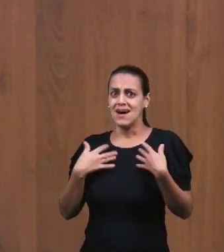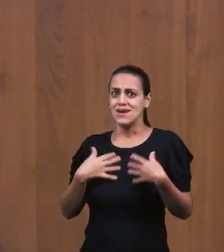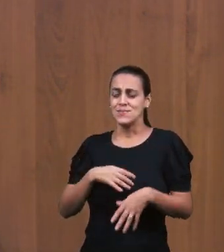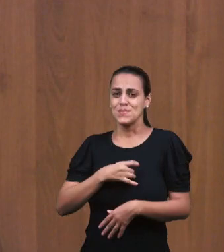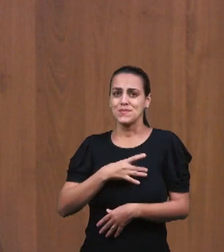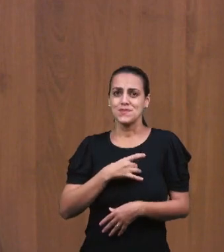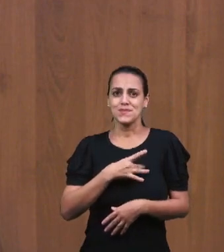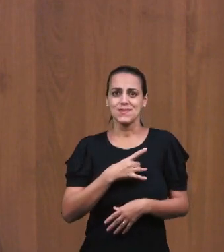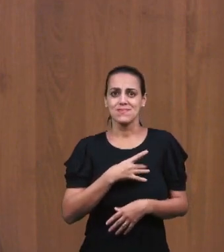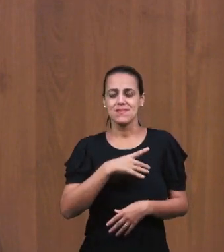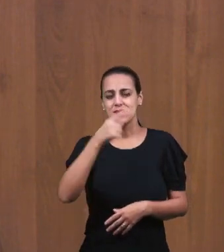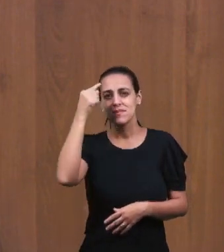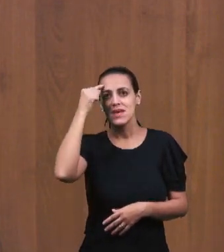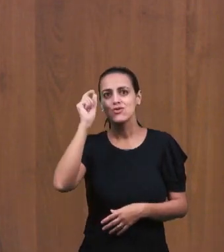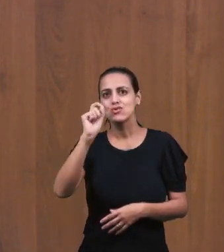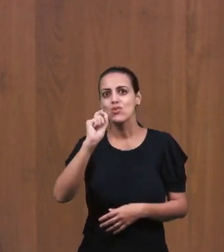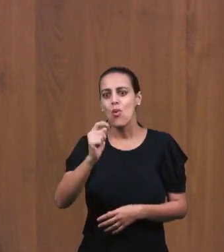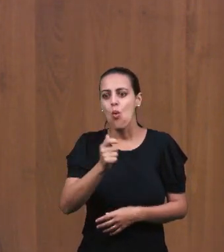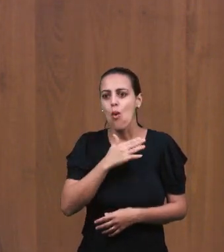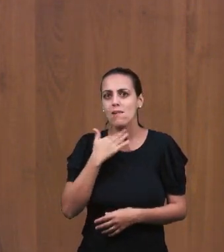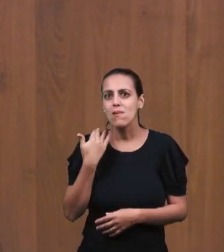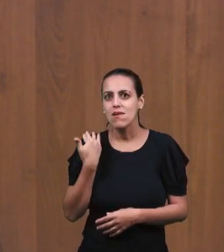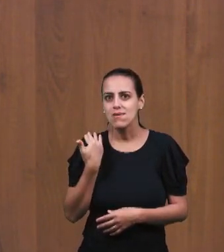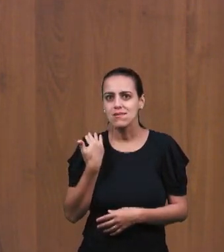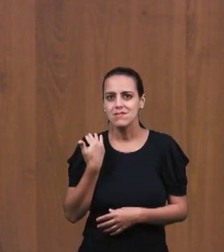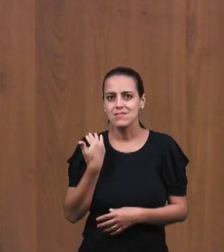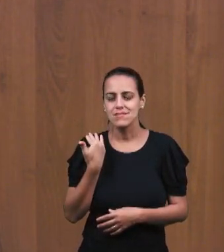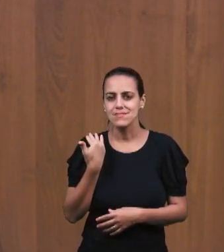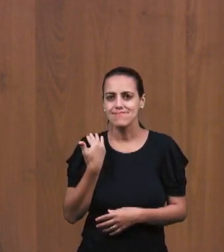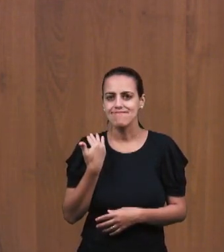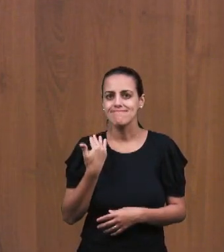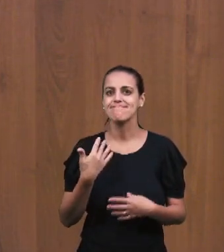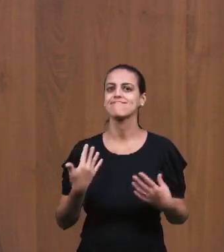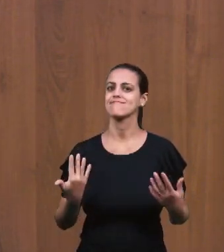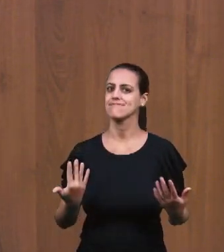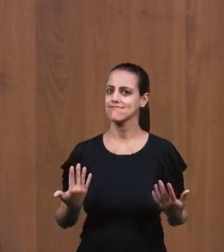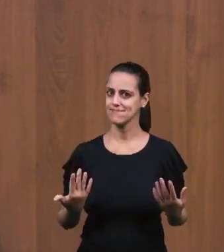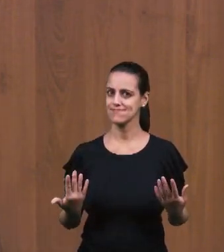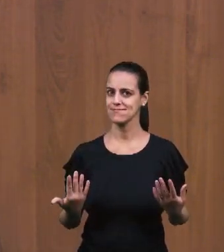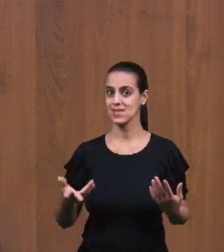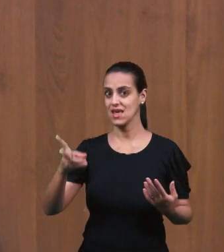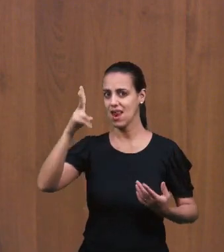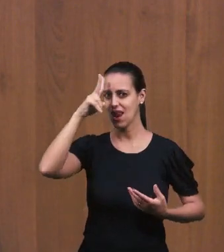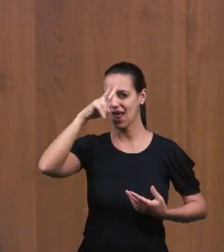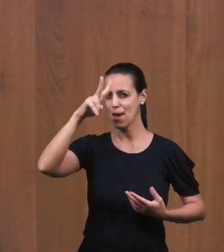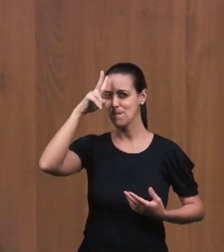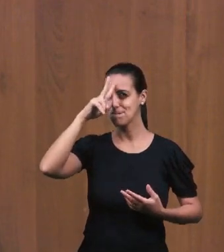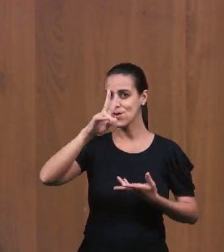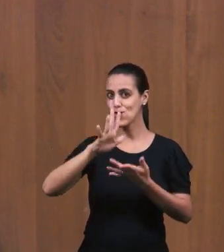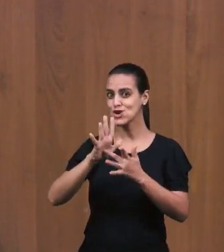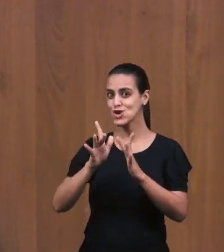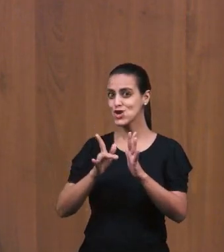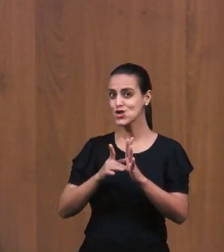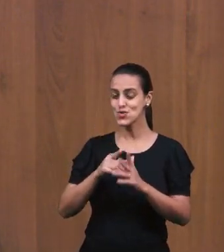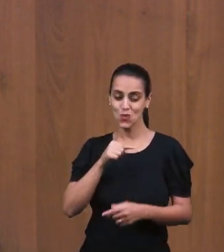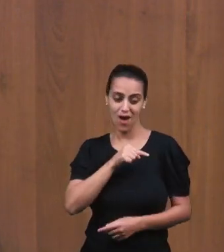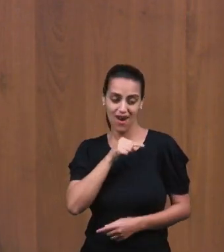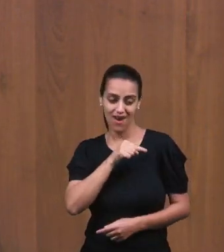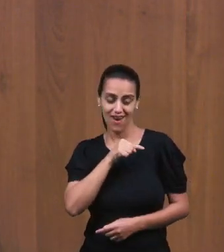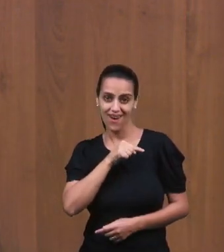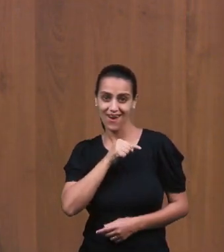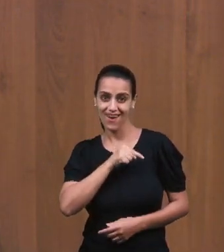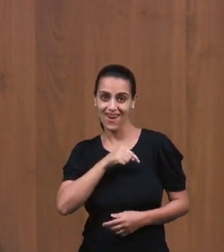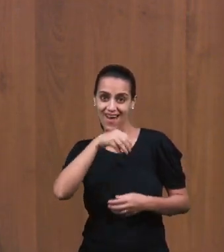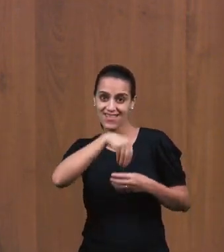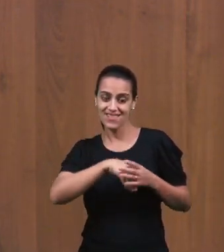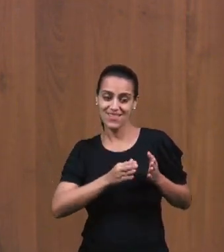Ils pensaient qu'ils allaient mourir. Donc, ils se sont rappelés que Jésus était dans le bateau